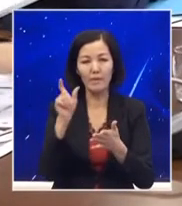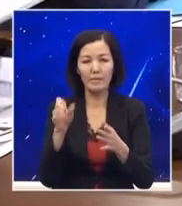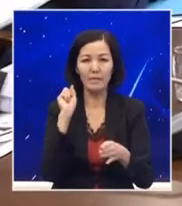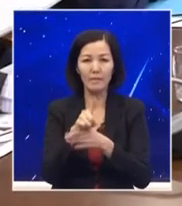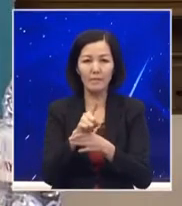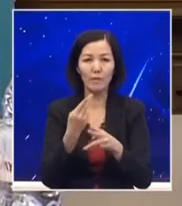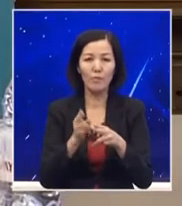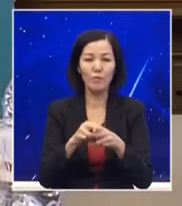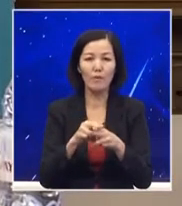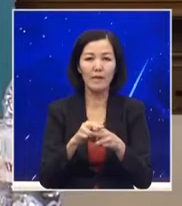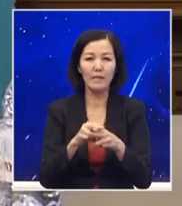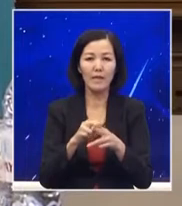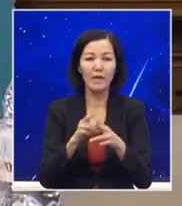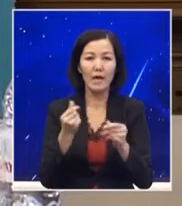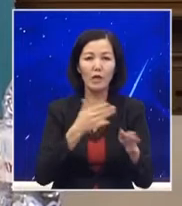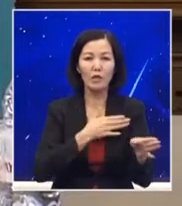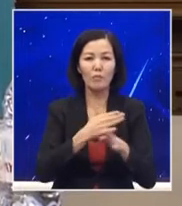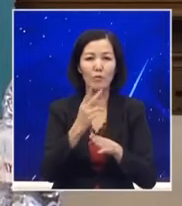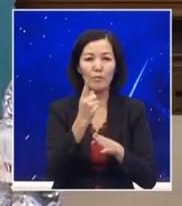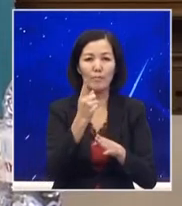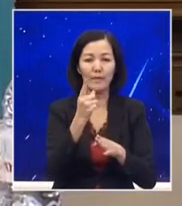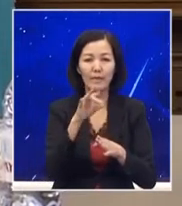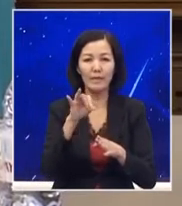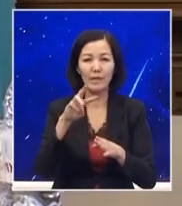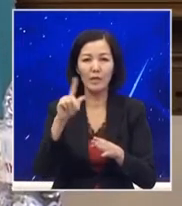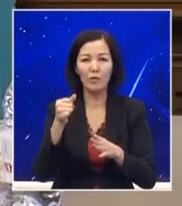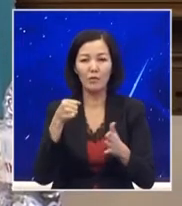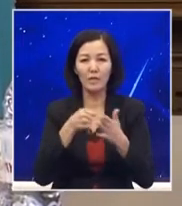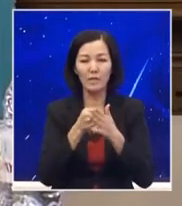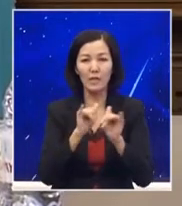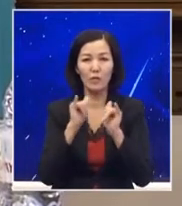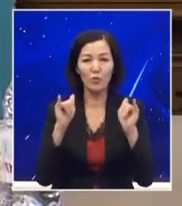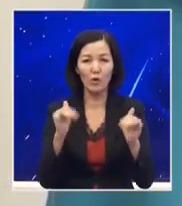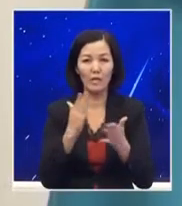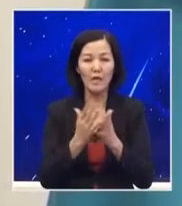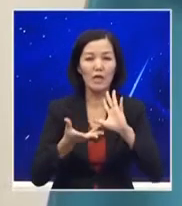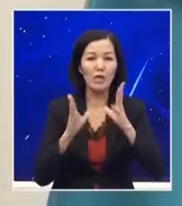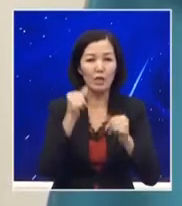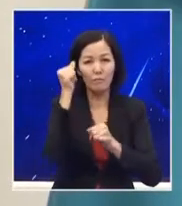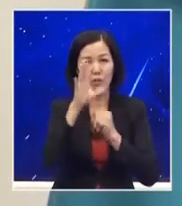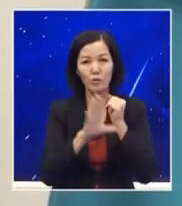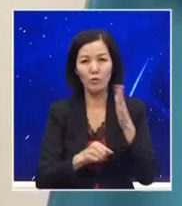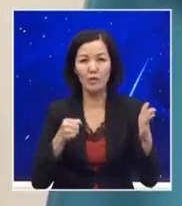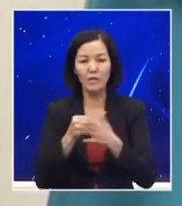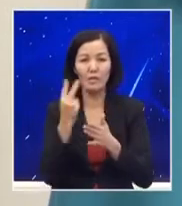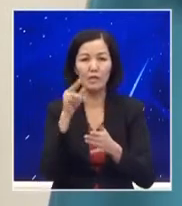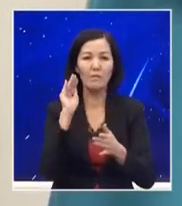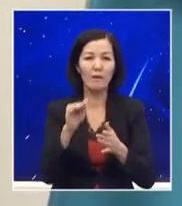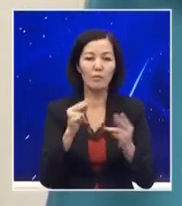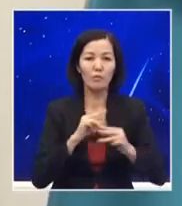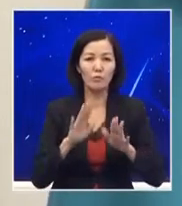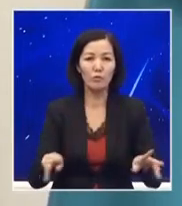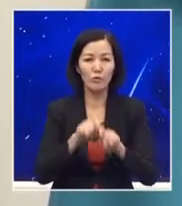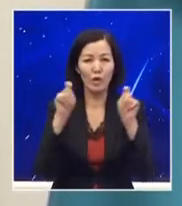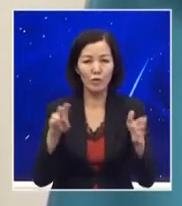басшысының тапсырмасымен бұл бағытты қаржыландыру 1 триллион теңгеге дейін ұлғайтылды. Жалпы жыл соңына дейін 20 мыңнан аса жұмыс орнын